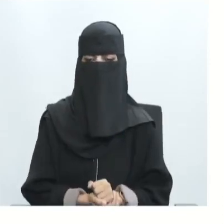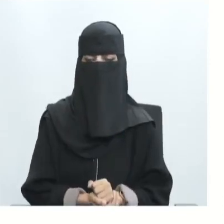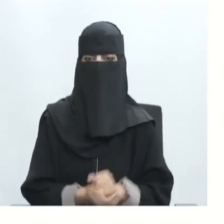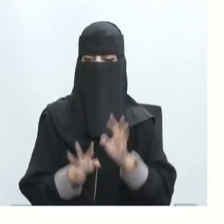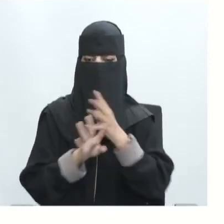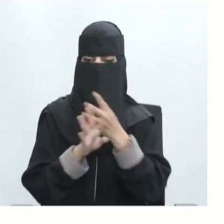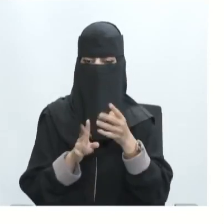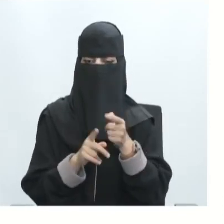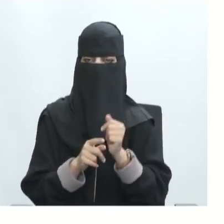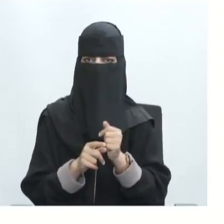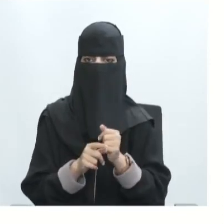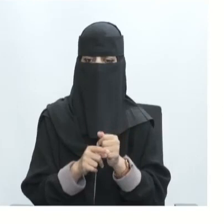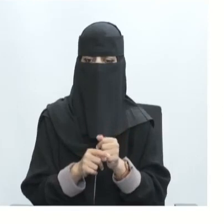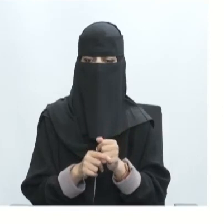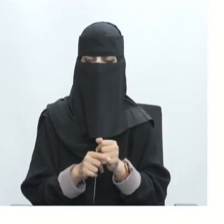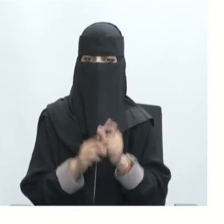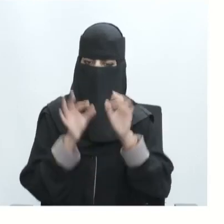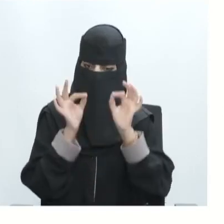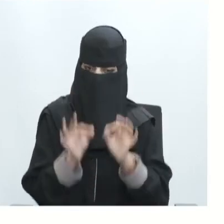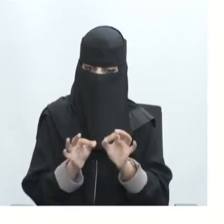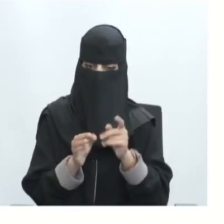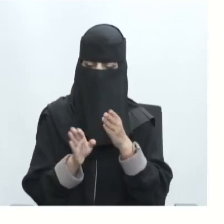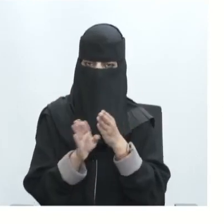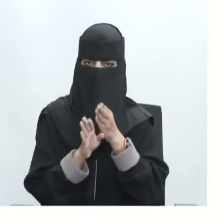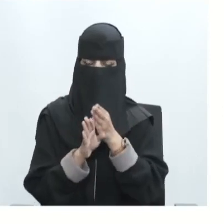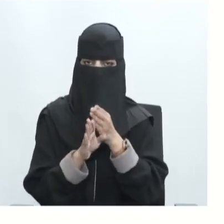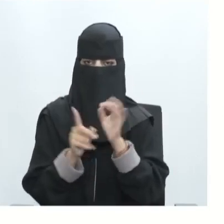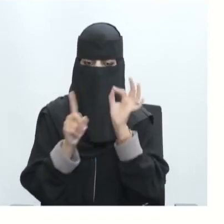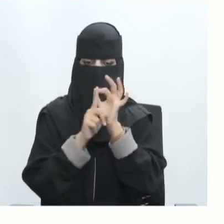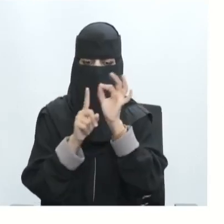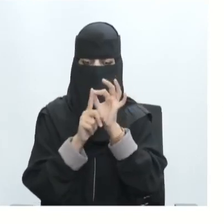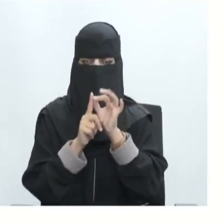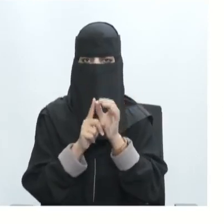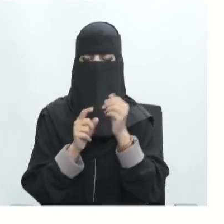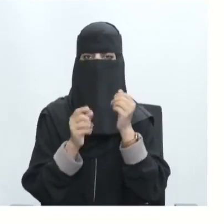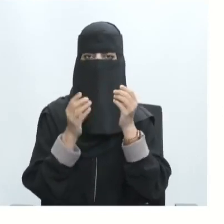النموذج العلمي بما هو منطق تقوده غايات